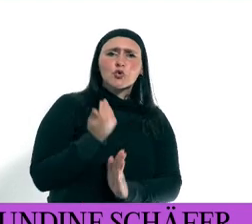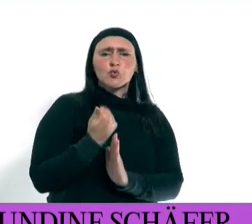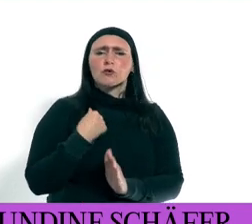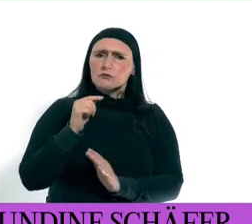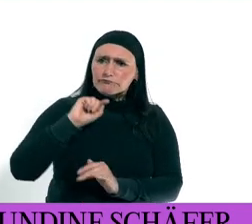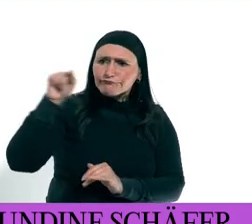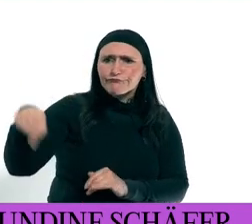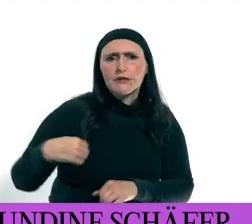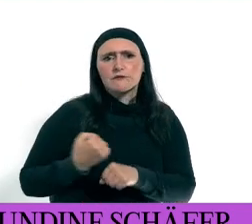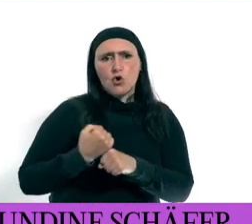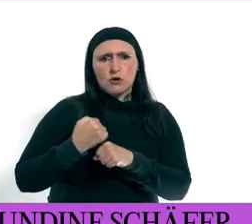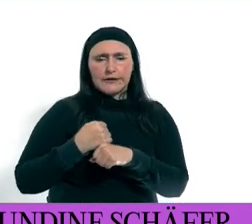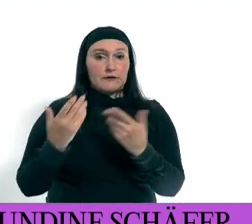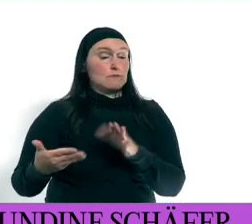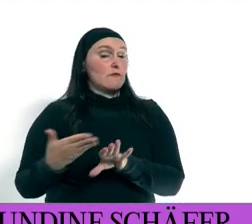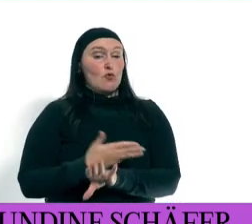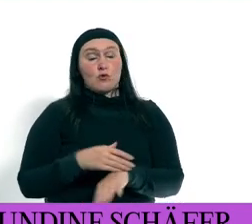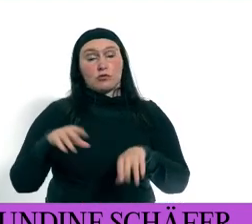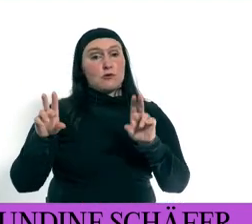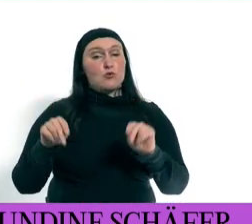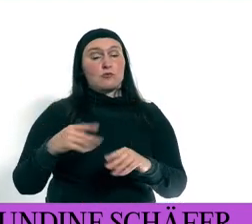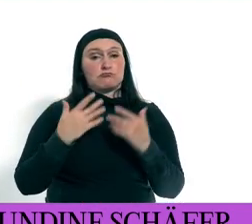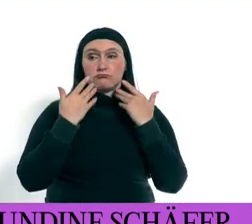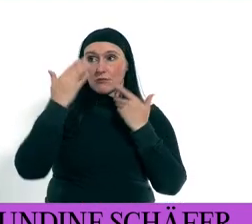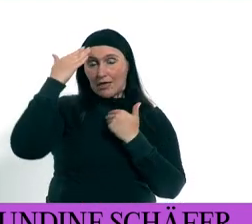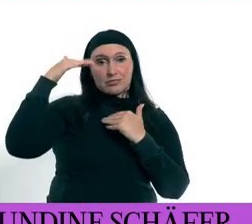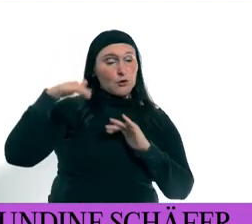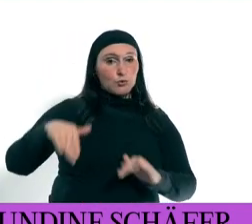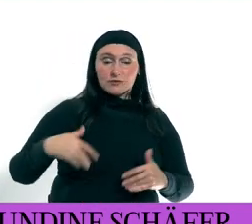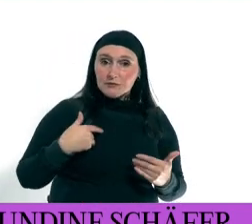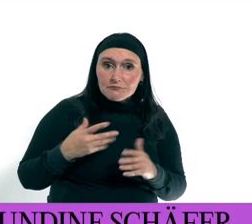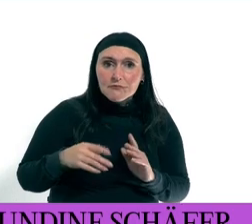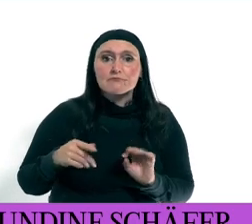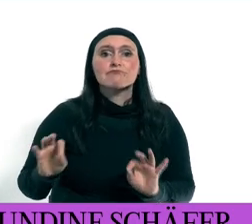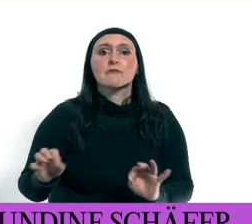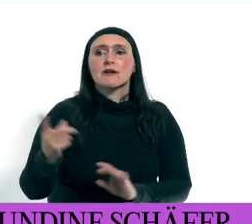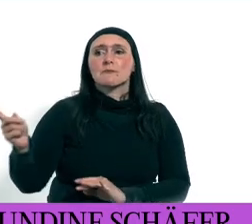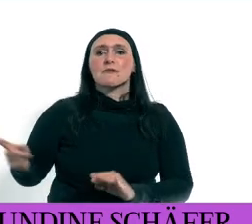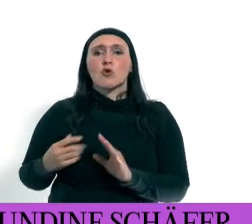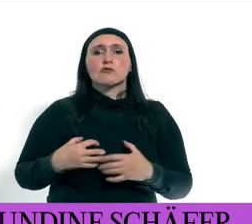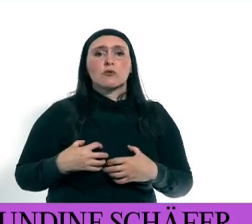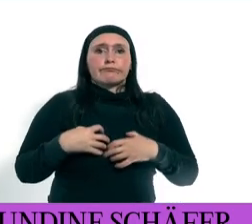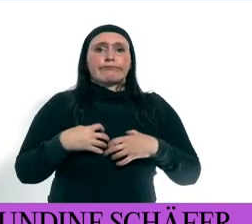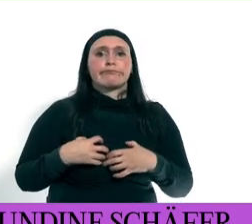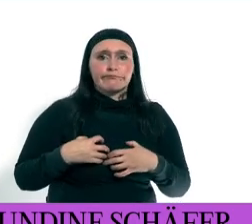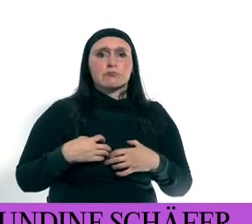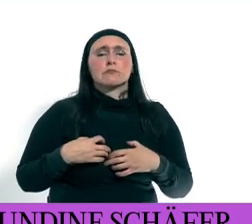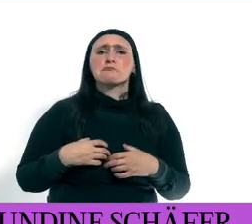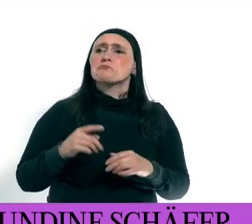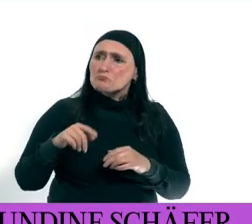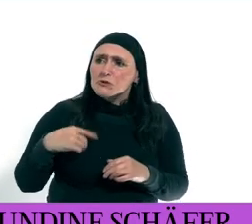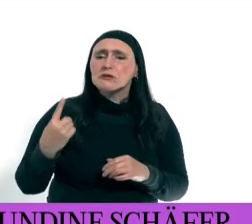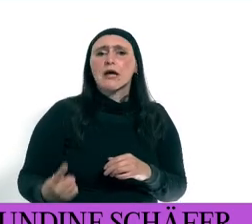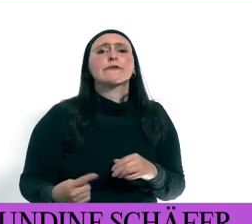im öffentlichen Raum gearbeitet. Es war anfangs ein Schock, ja, für viele,